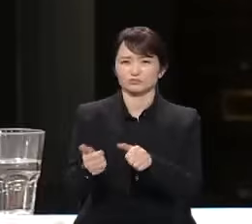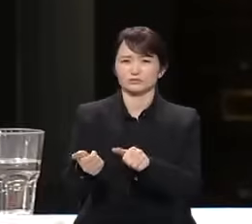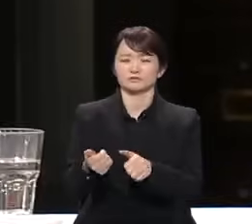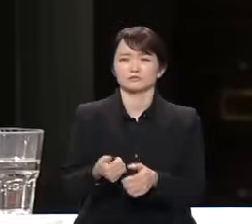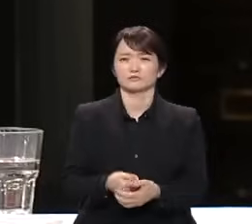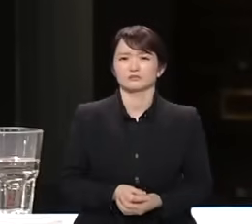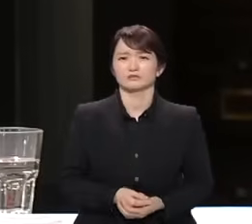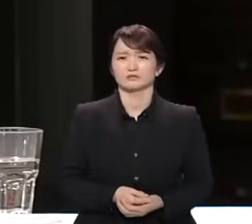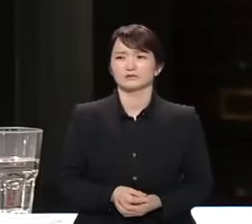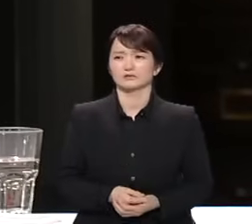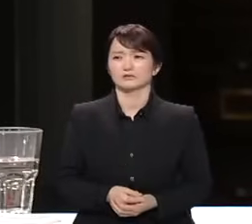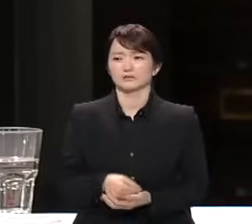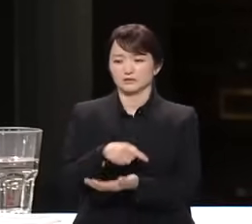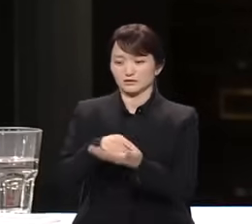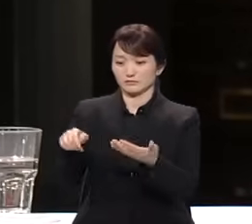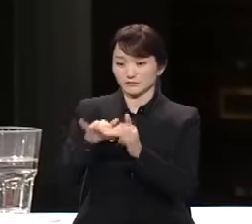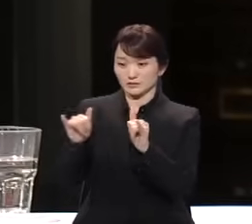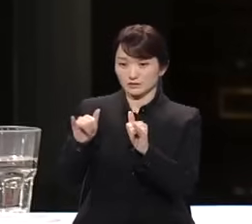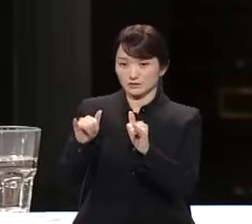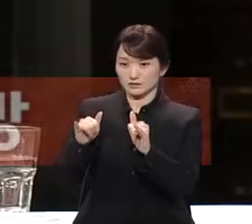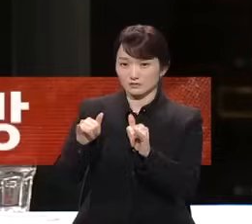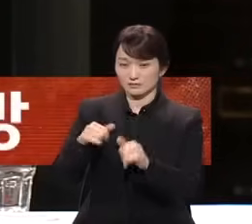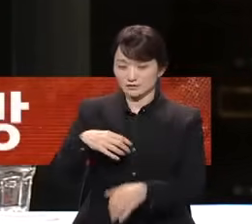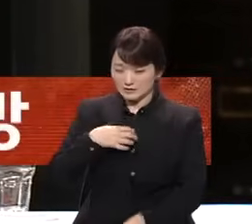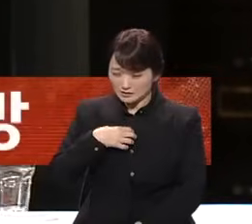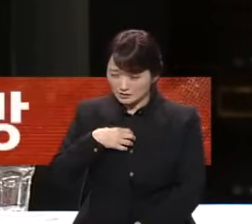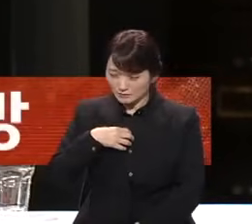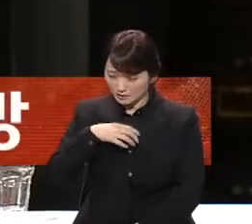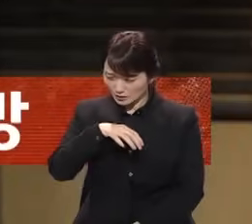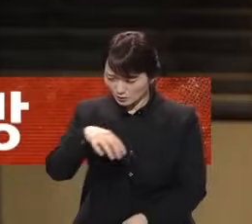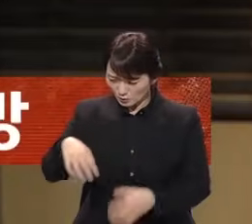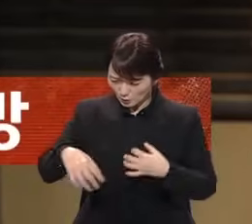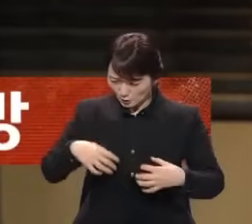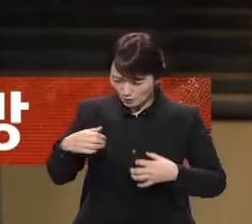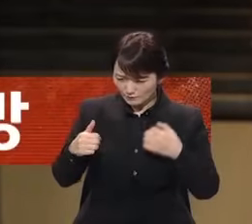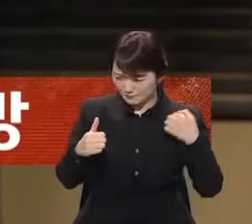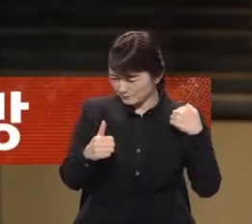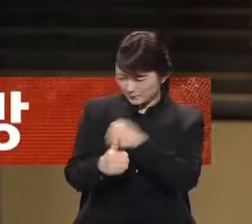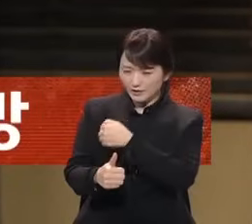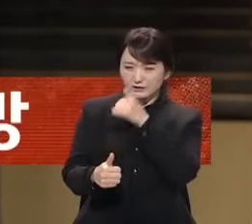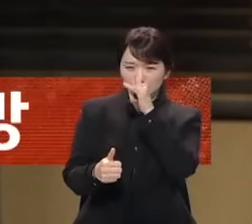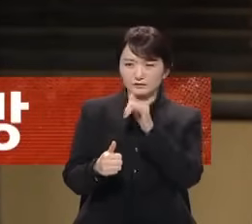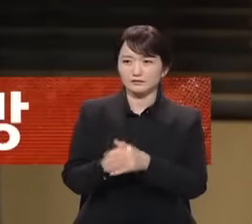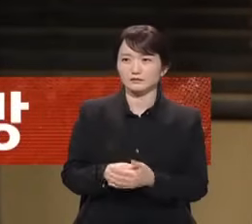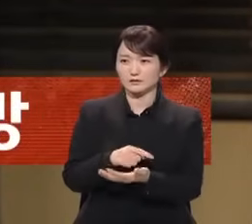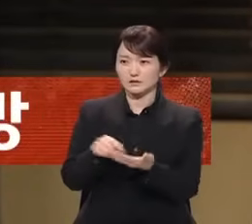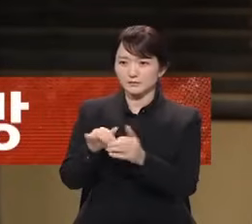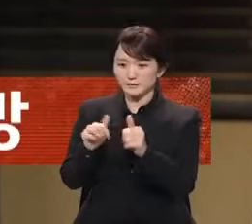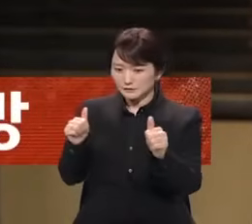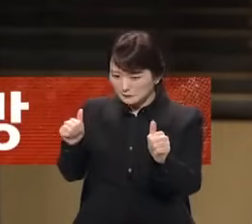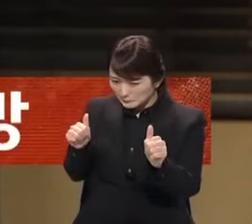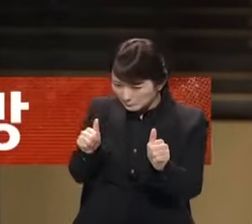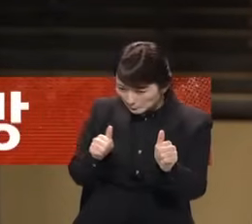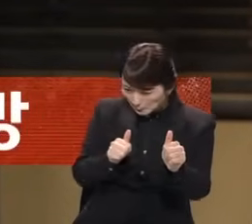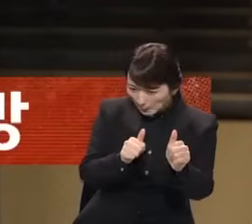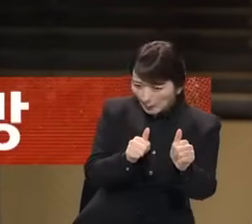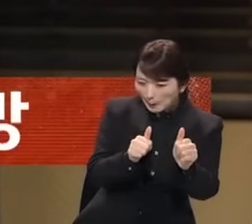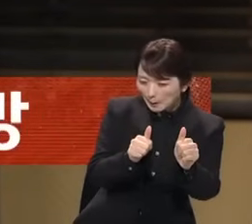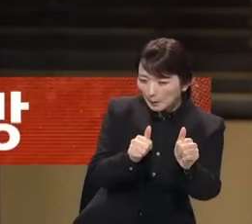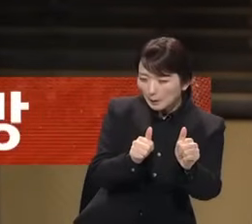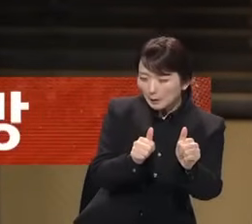자, 정확히 피해자의 급소만 노렸다는데요. 그렇죠. 유족에 따르면 피해자가 따라오니까 뒤에서 다시